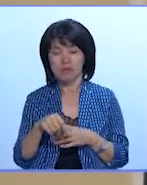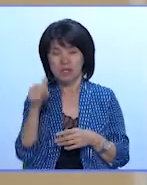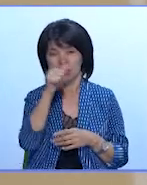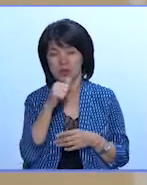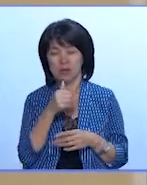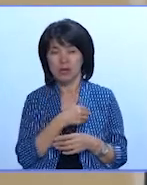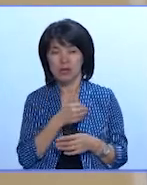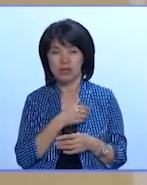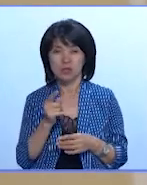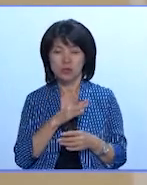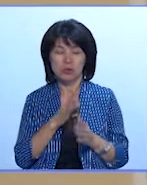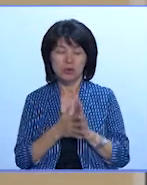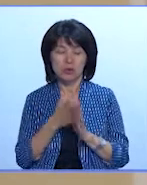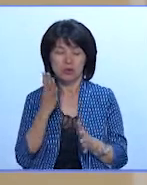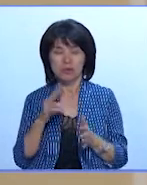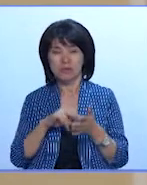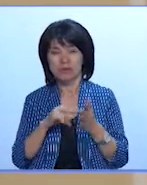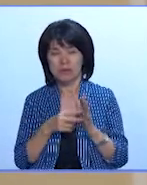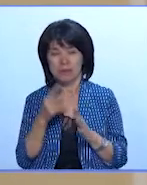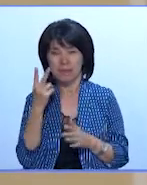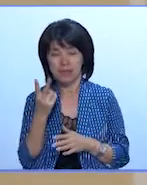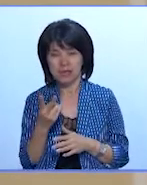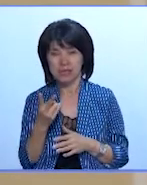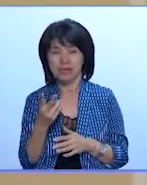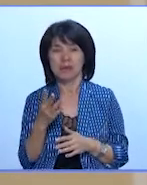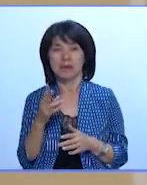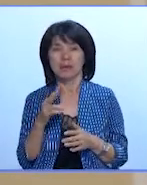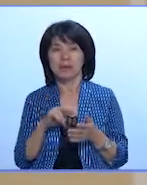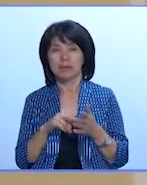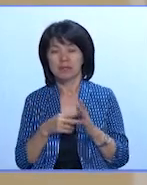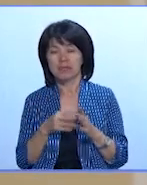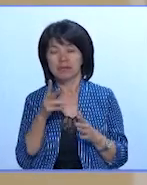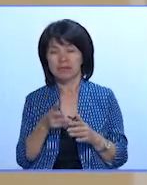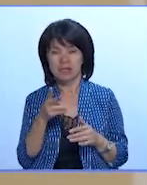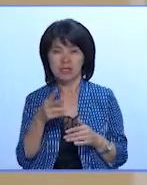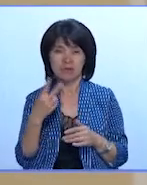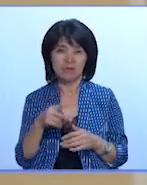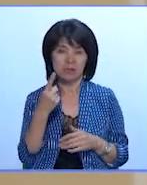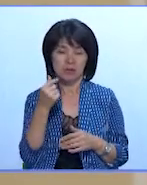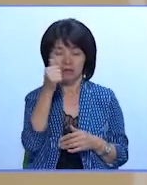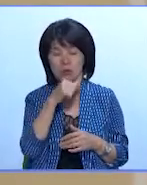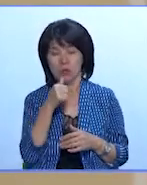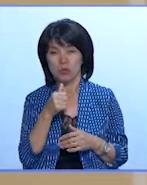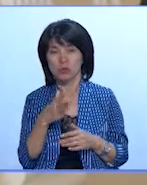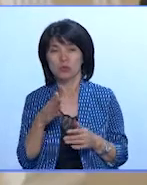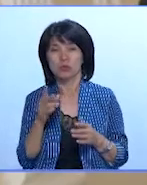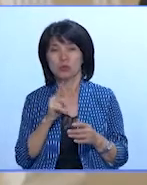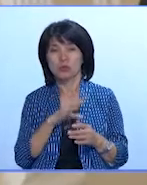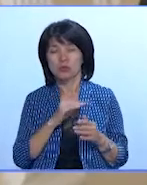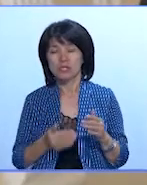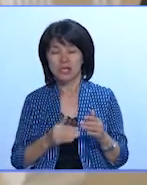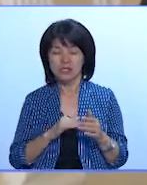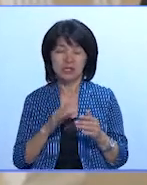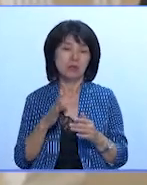вторая очередь этого проекта то есть то что запланировано было на 2021 год это подведение к частному сектору